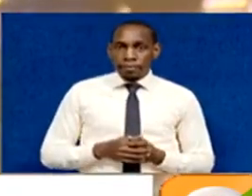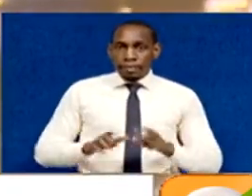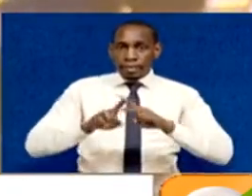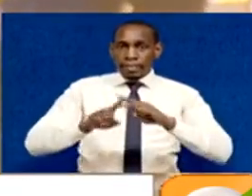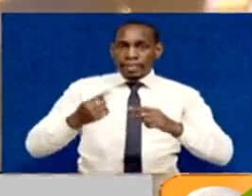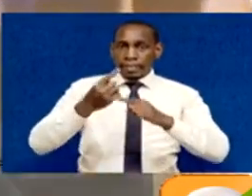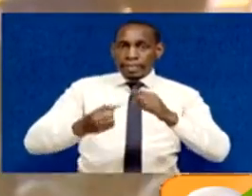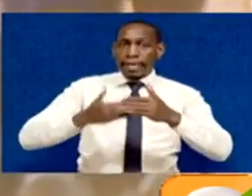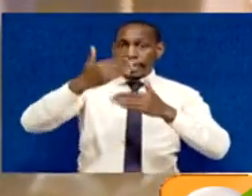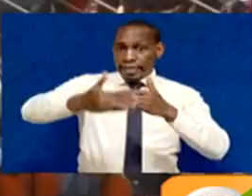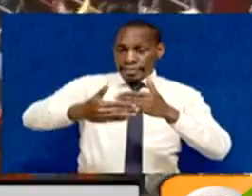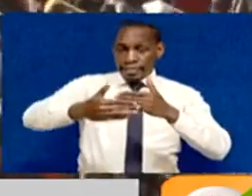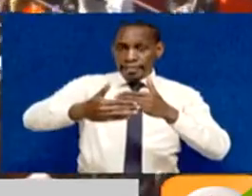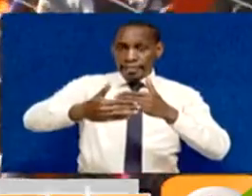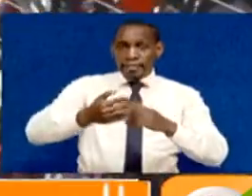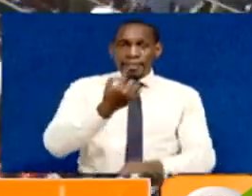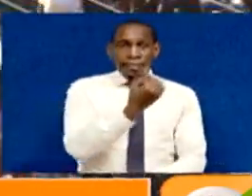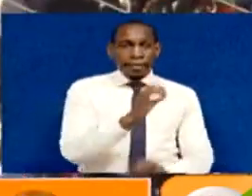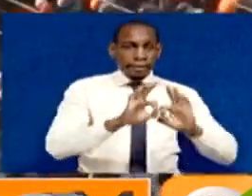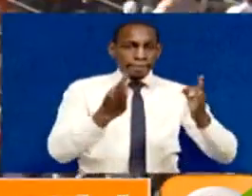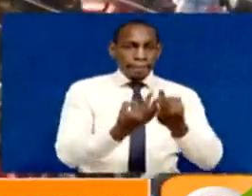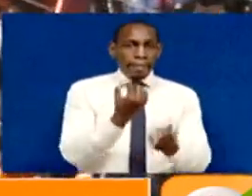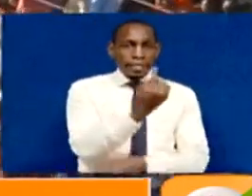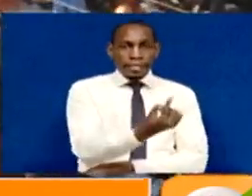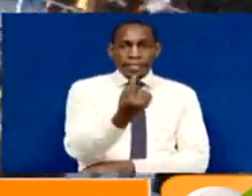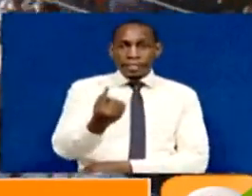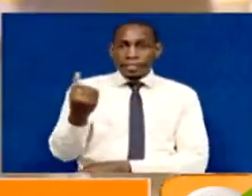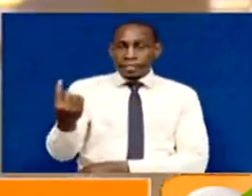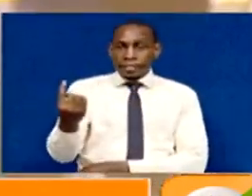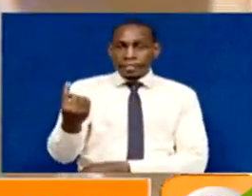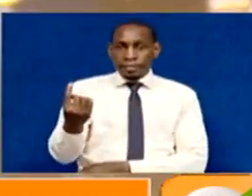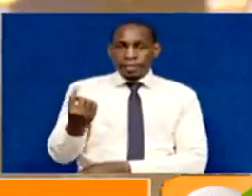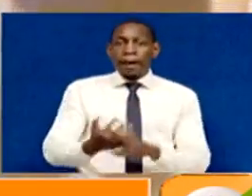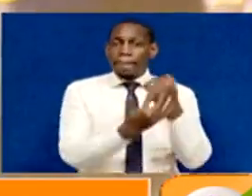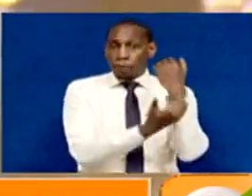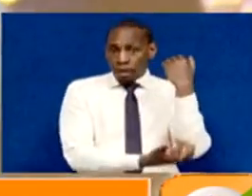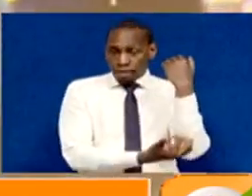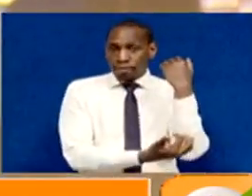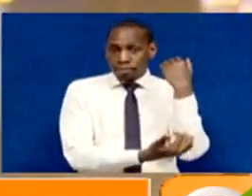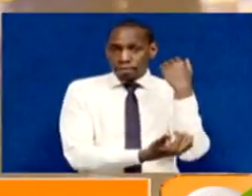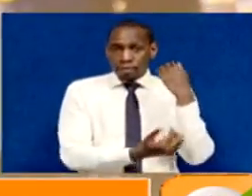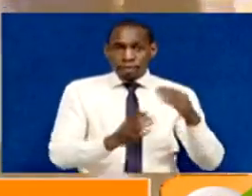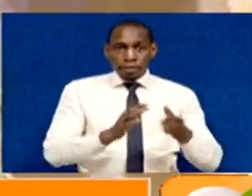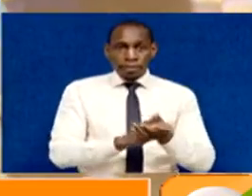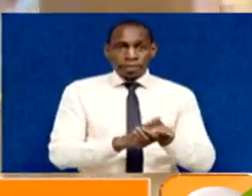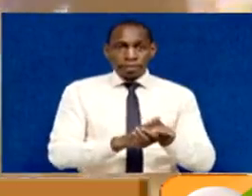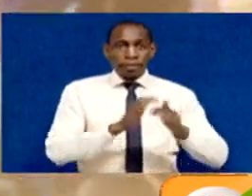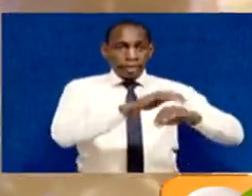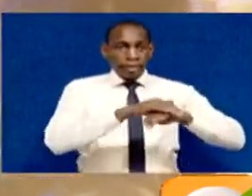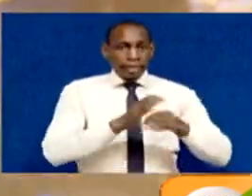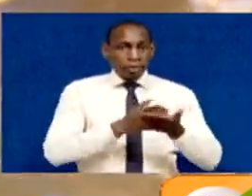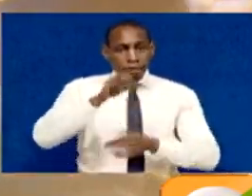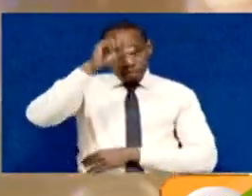kuanzia mwaka ujao, kila familia ambayo kitakuwa hakuna mtu ana mapato watapata kutoka kwa